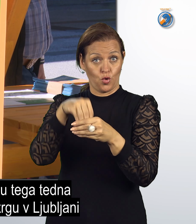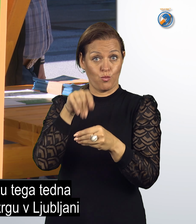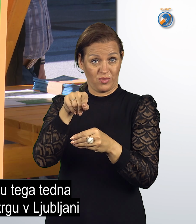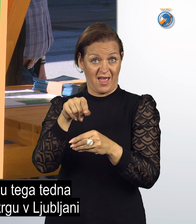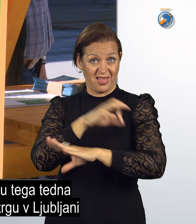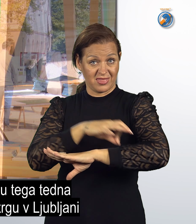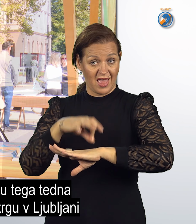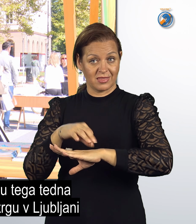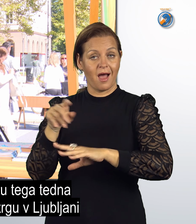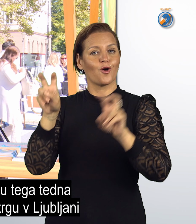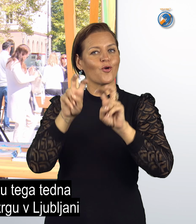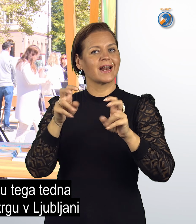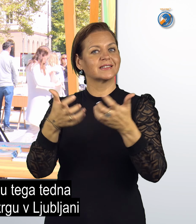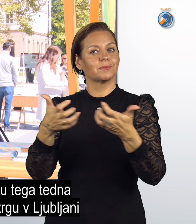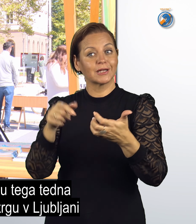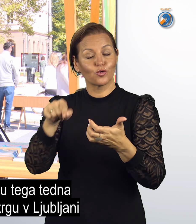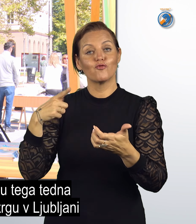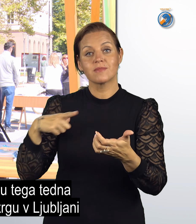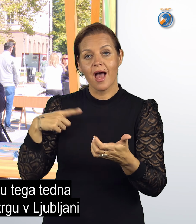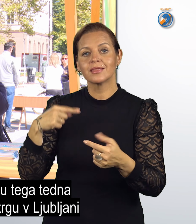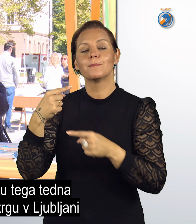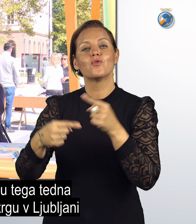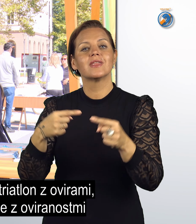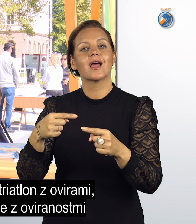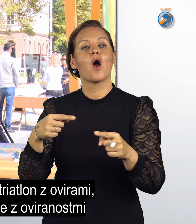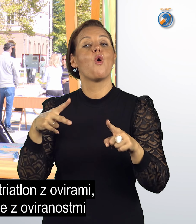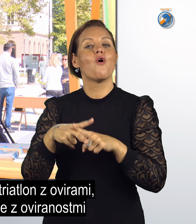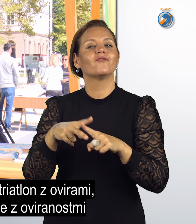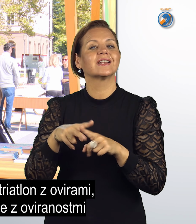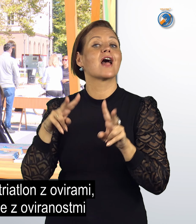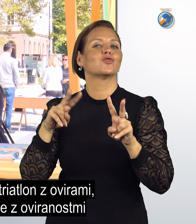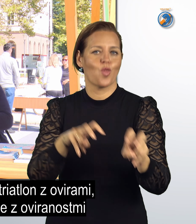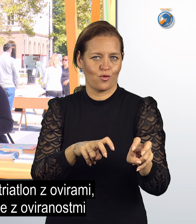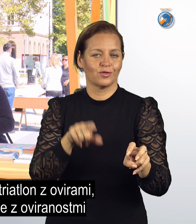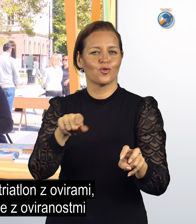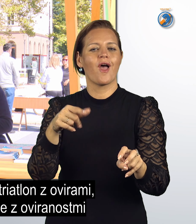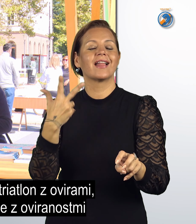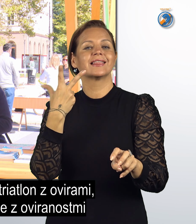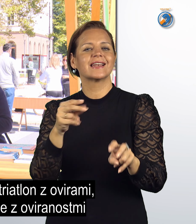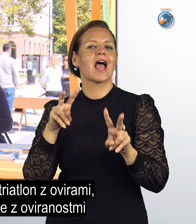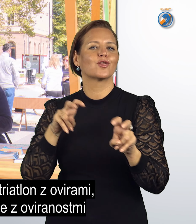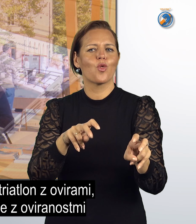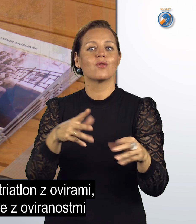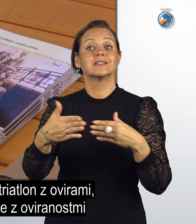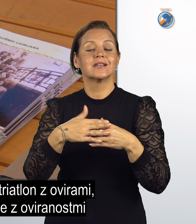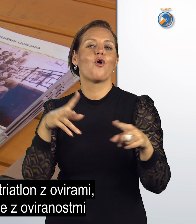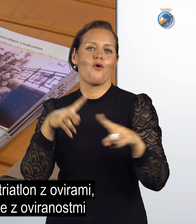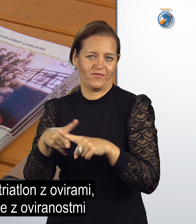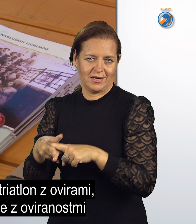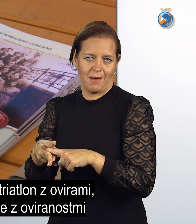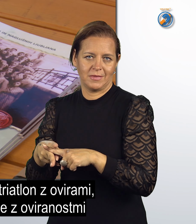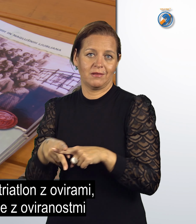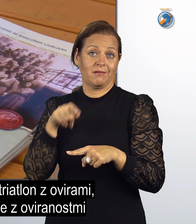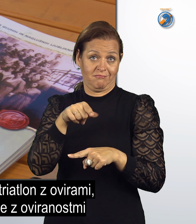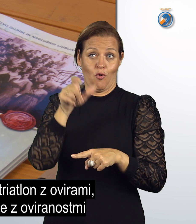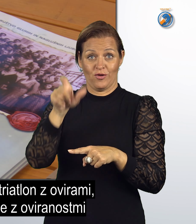Letos je v sklopu tega tedna na Kongresnem trgu v Ljubljani potekal Ovirantlon, triatlon z ovirami, s